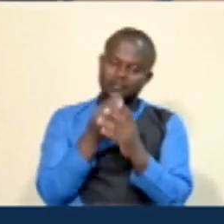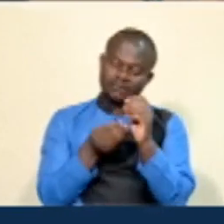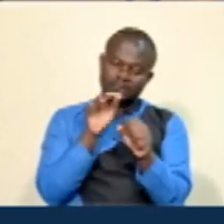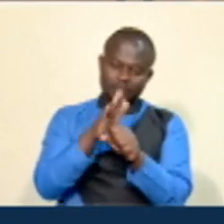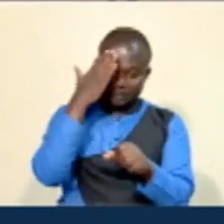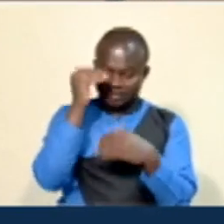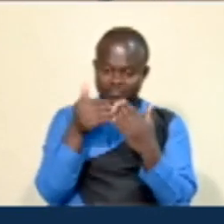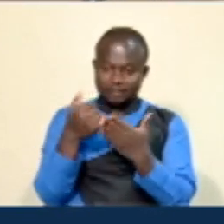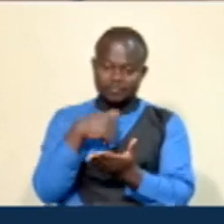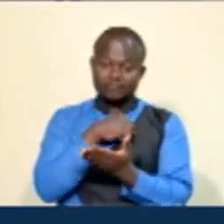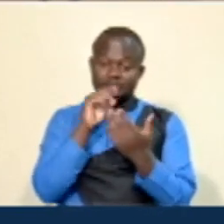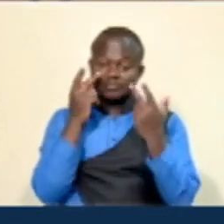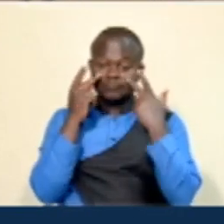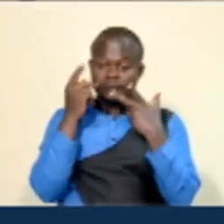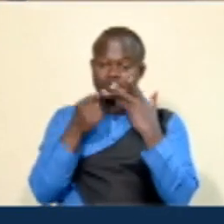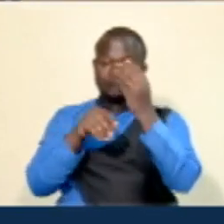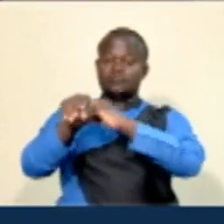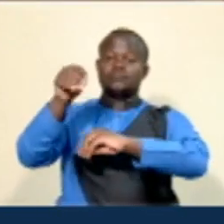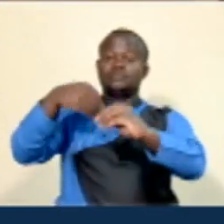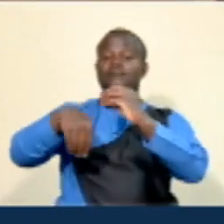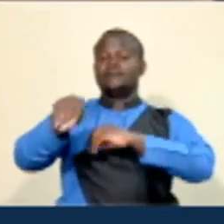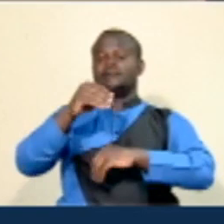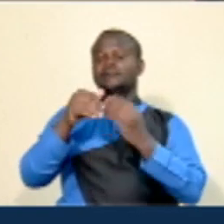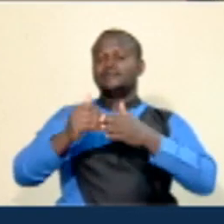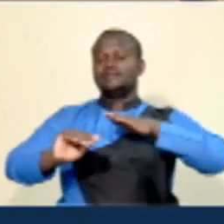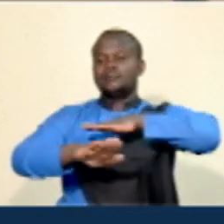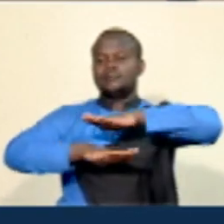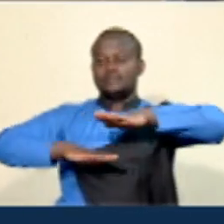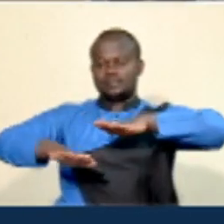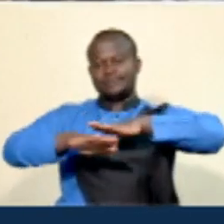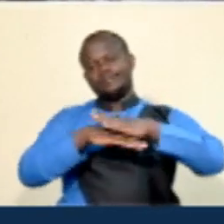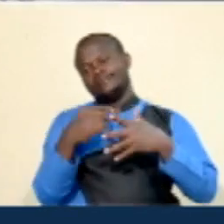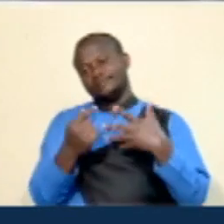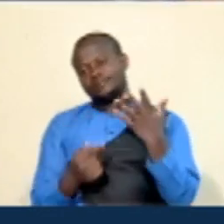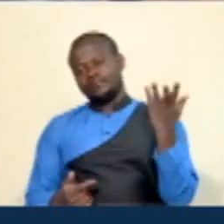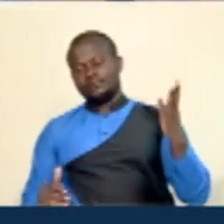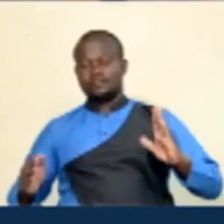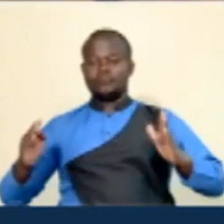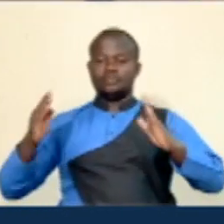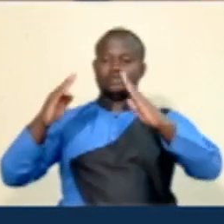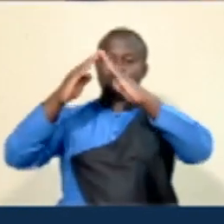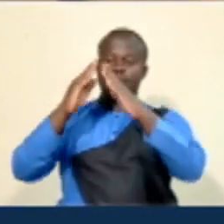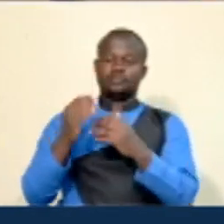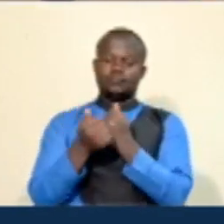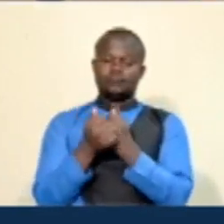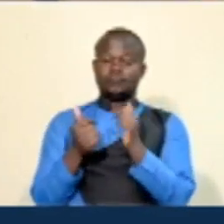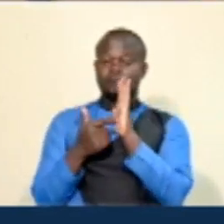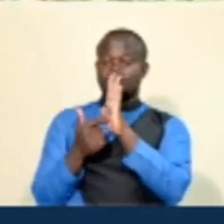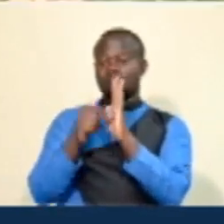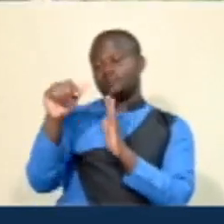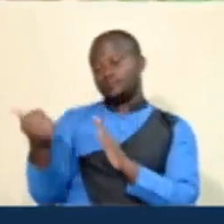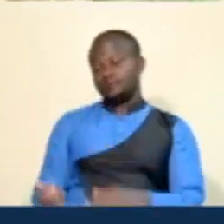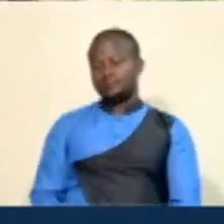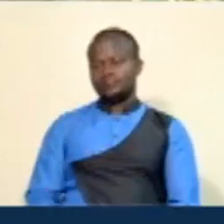turi mu gihombo gikabije, kuko ntituri kubona ibyo duseringa, kuko ibyo duseringa by'ibanze ni ibingibi, ni umusozi wa Rubavu ukatworienta no mu